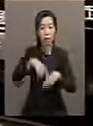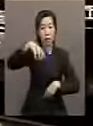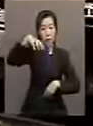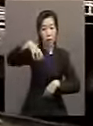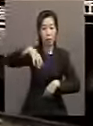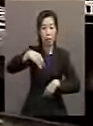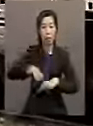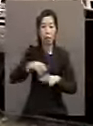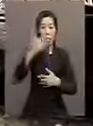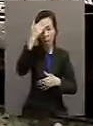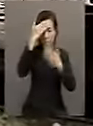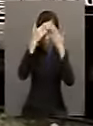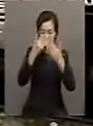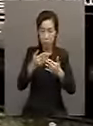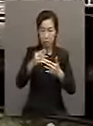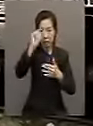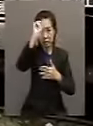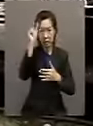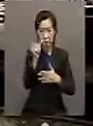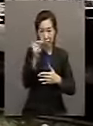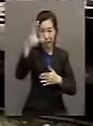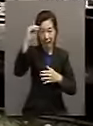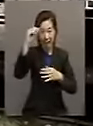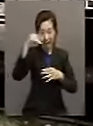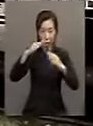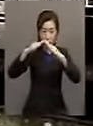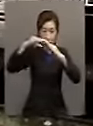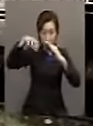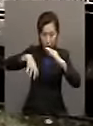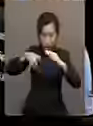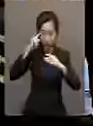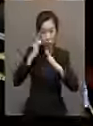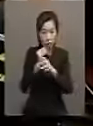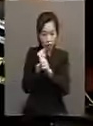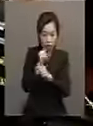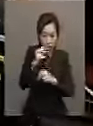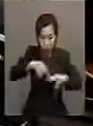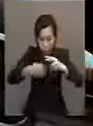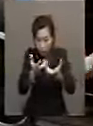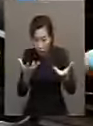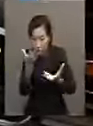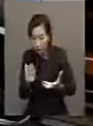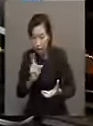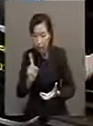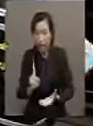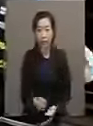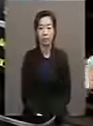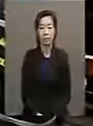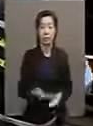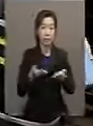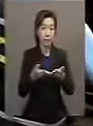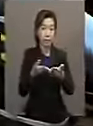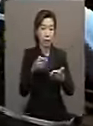ที่จะไปดูว่ามีทรัพย์สินหรือว่าของของผู้ที่เกี่ยวข้องกับเรือเนี่ยอยู่ในเรืออยู่หรือไม ่ส่วนนายท้ายเรือนะครับต